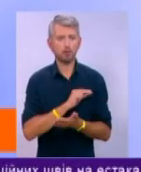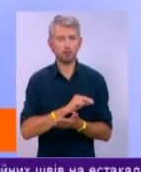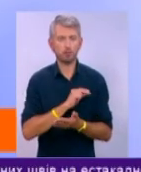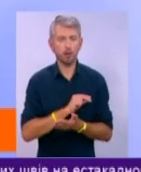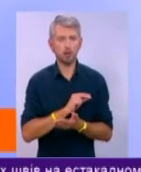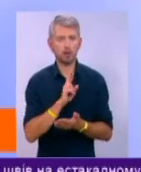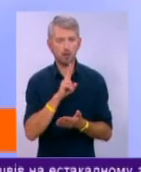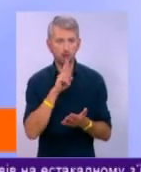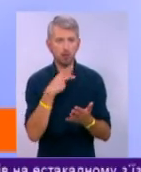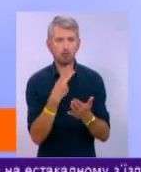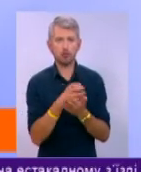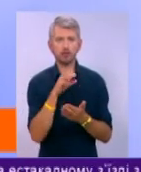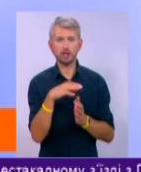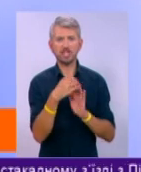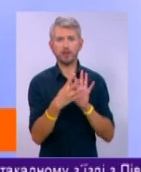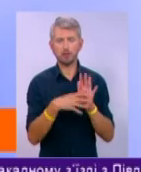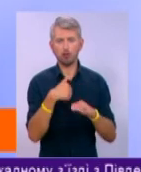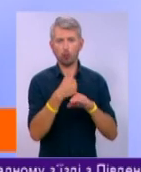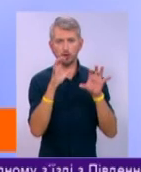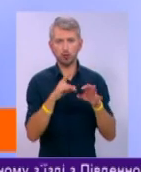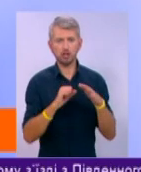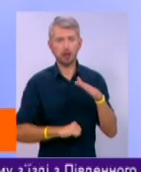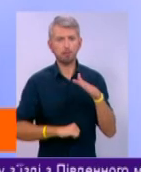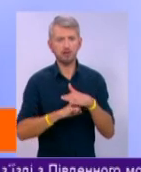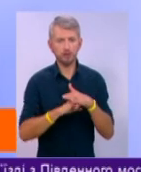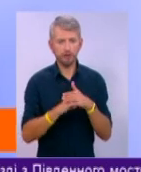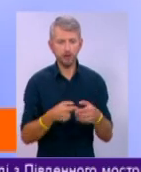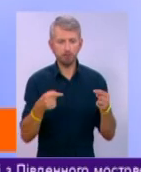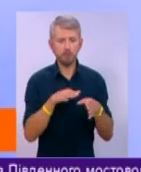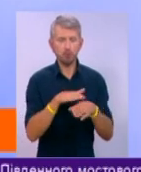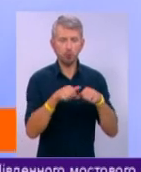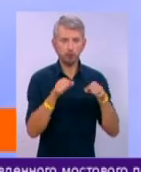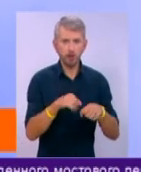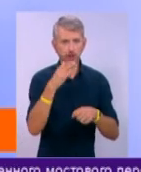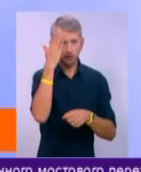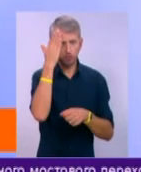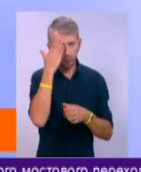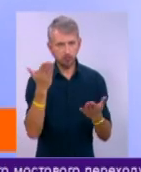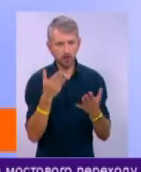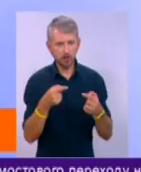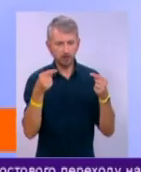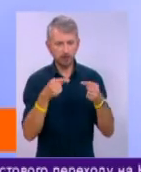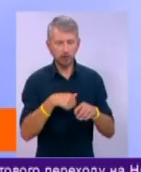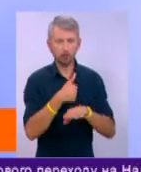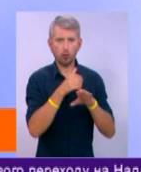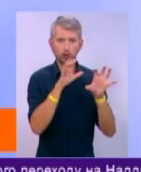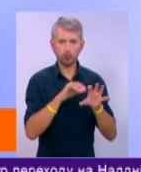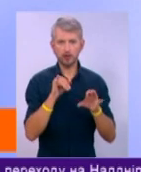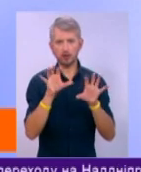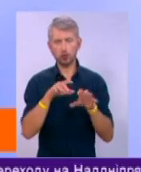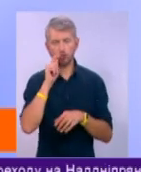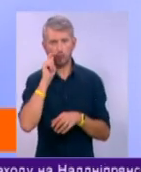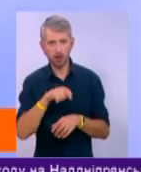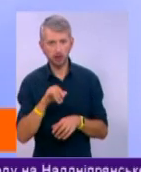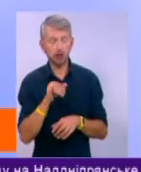як передбачено статтею 19 Конституції, на підставі, в межах повноважень та у спосіб, які визначені Конституцією та законами України.